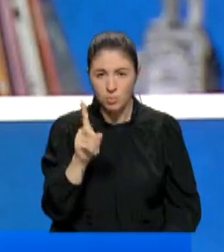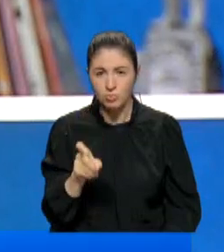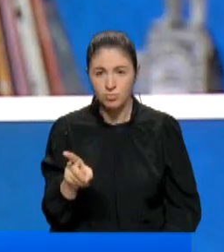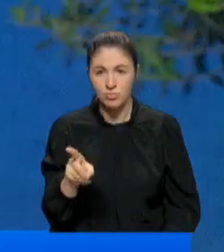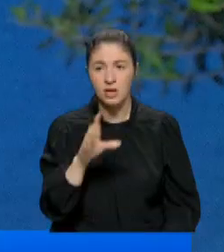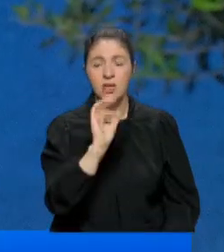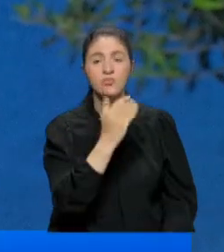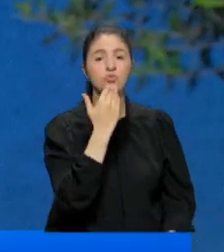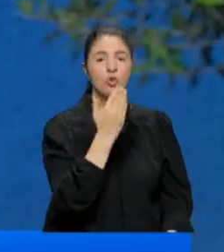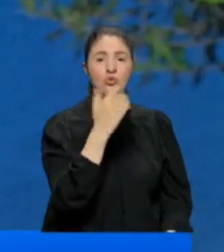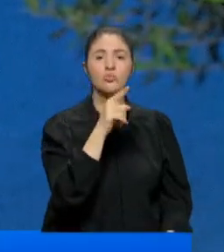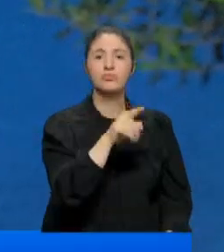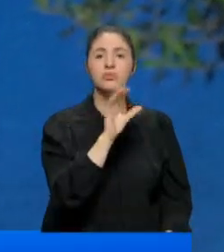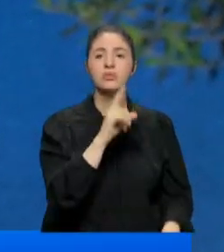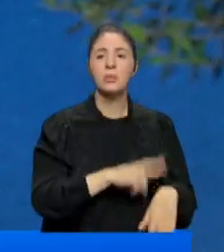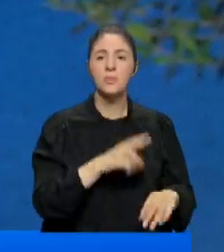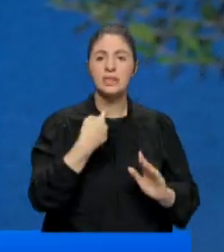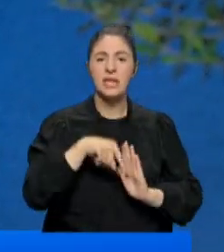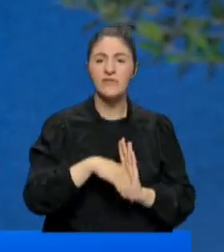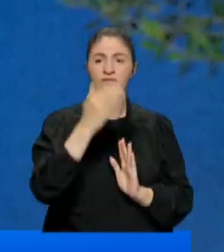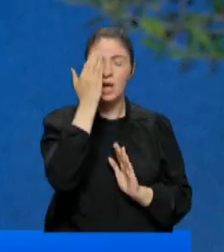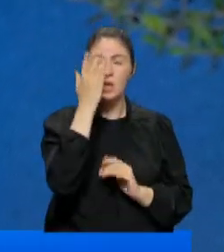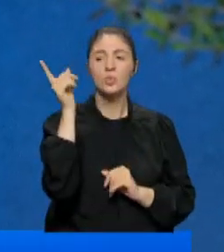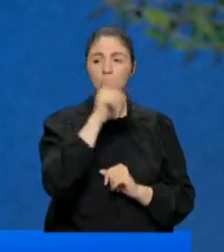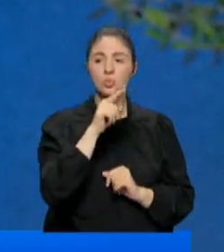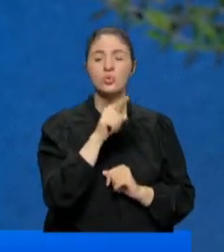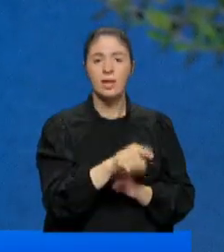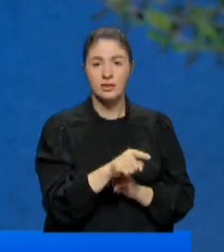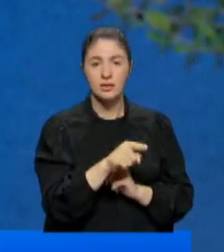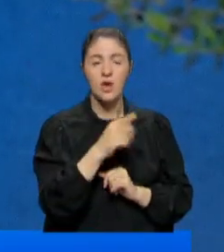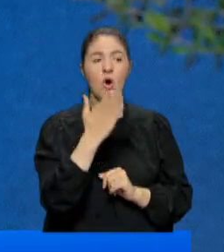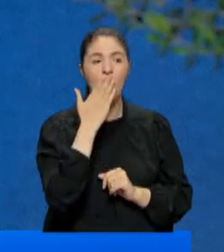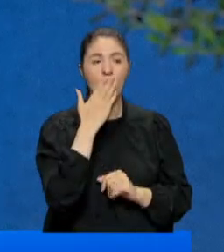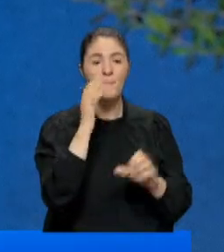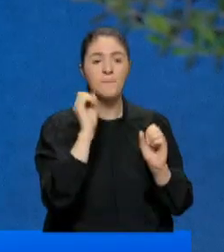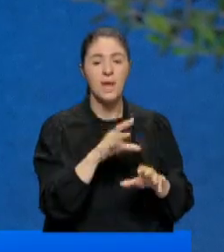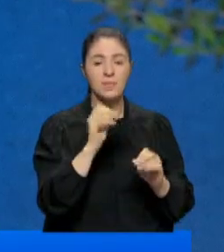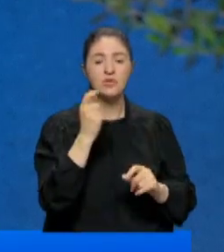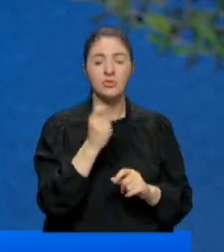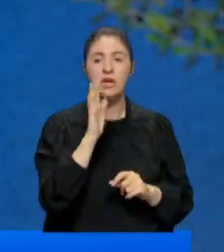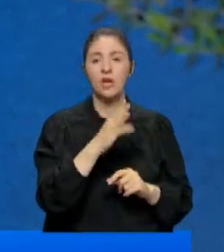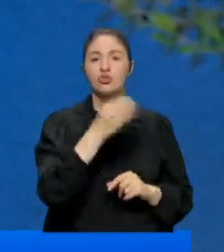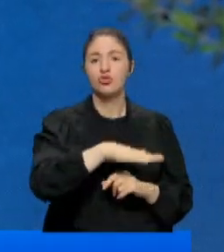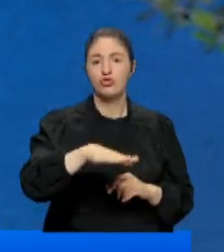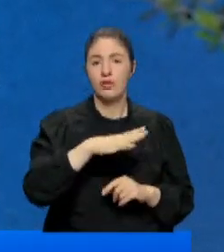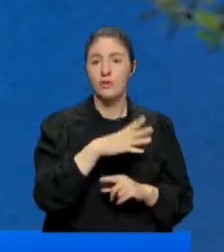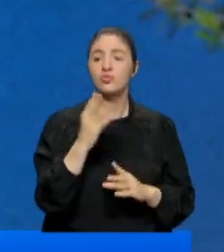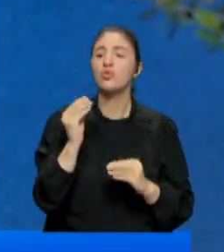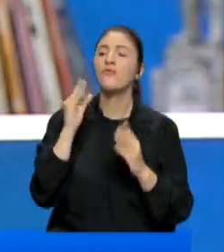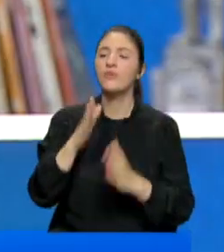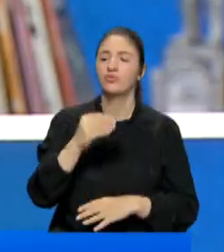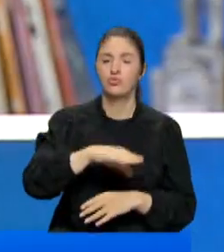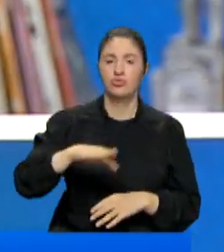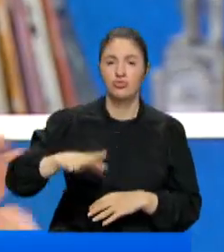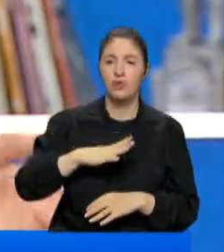şunu söylüyorsunuz evet. Ya, bu zamandaki bu derin yoksulluktan dolayı evet. Okulu terk etmek durumunda kalan çocuklarımız çok diyoruz. Çok fazla çocuk